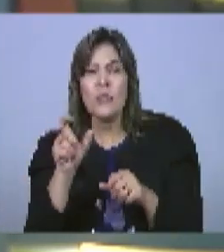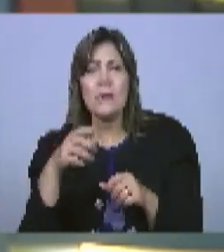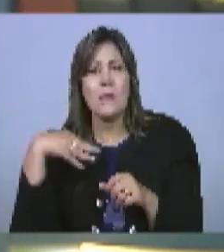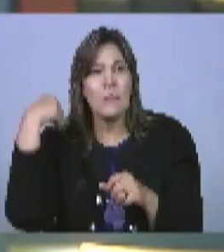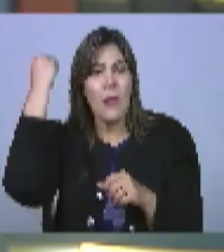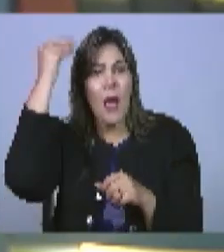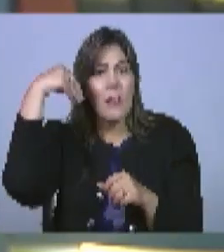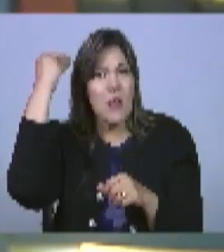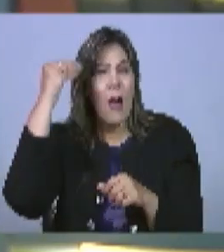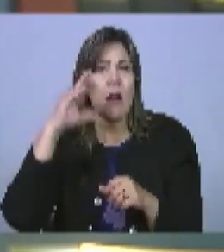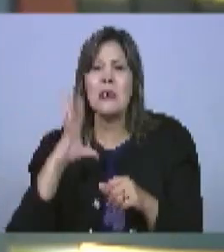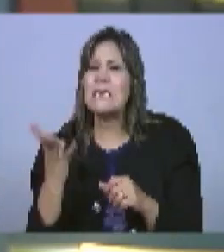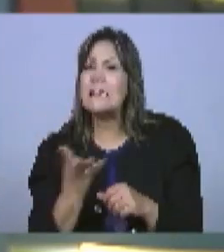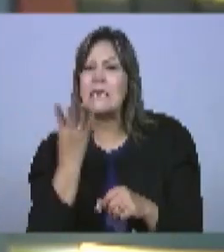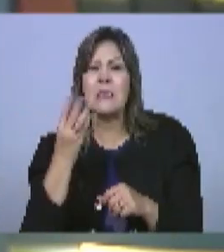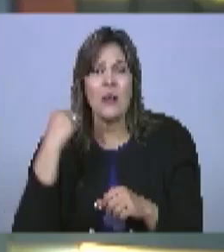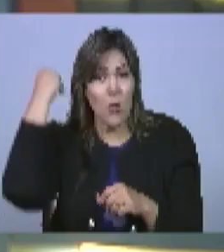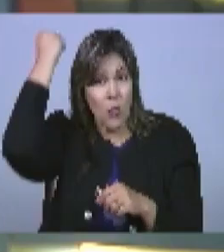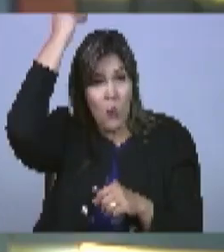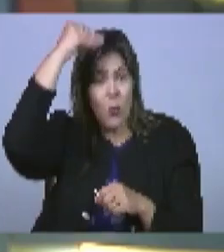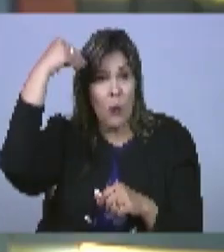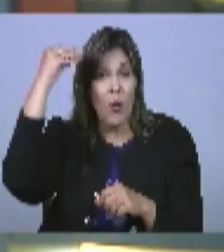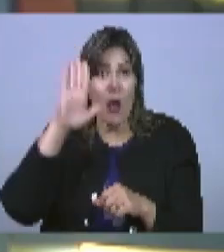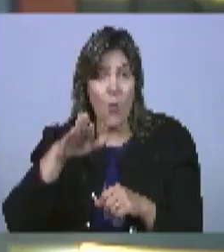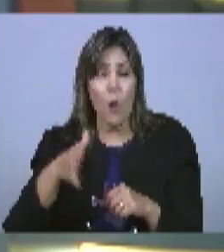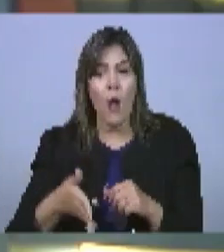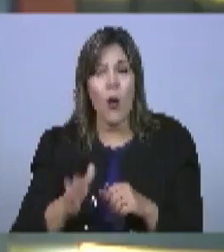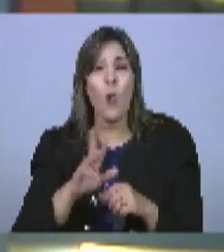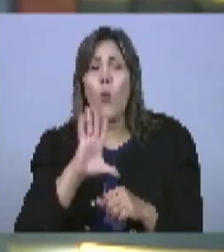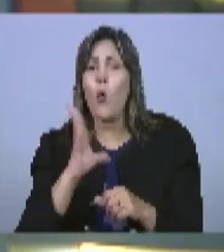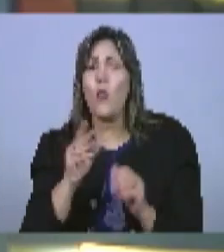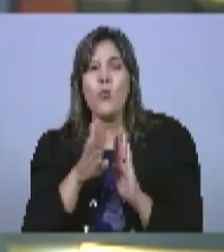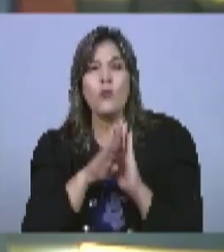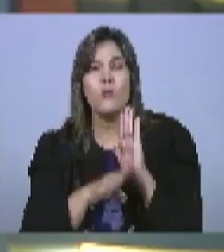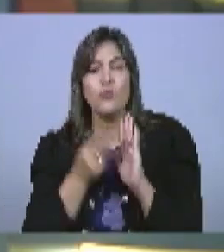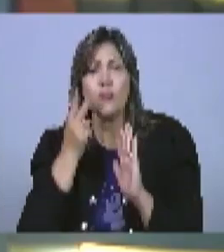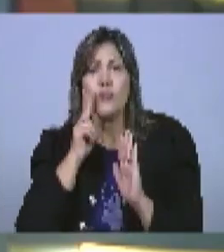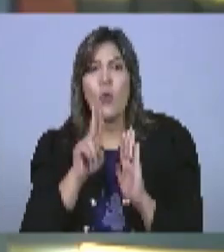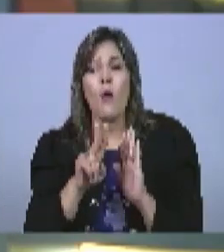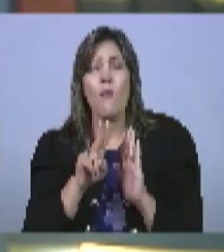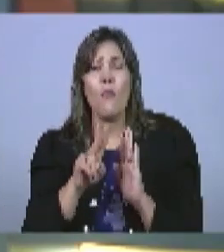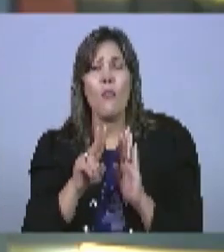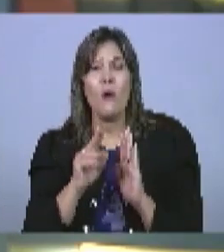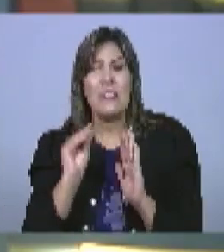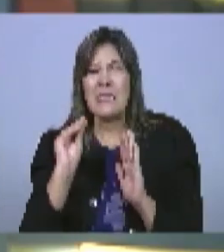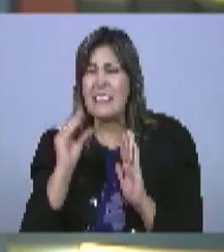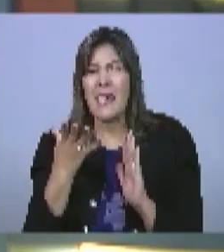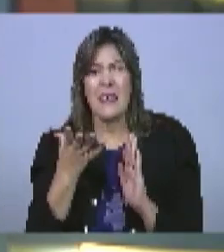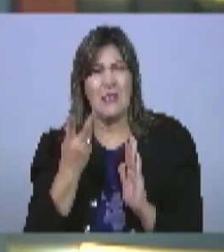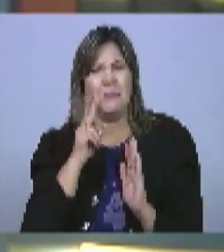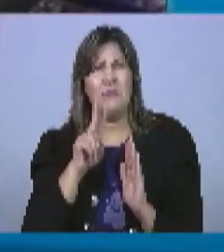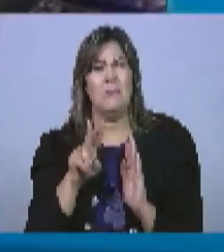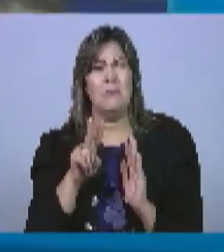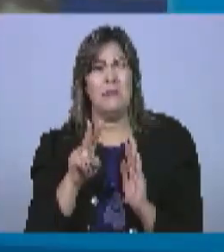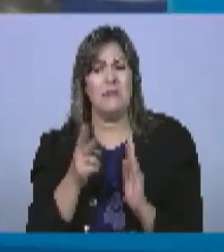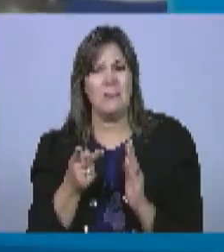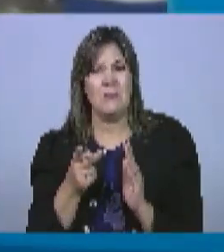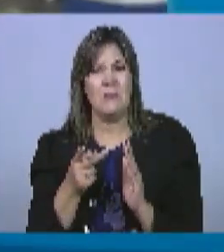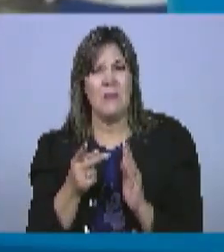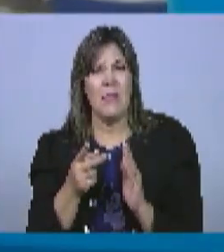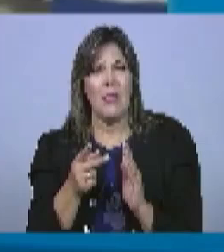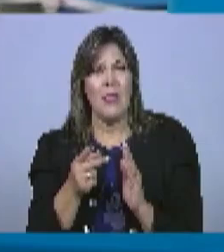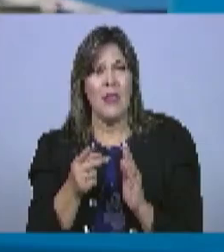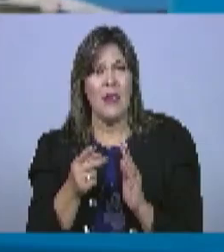تفاعلت مع هذا الموضوع ورات ان في نوع من انواع الافتئات الديني